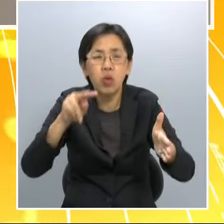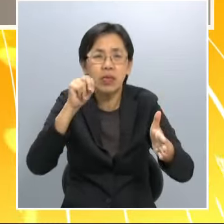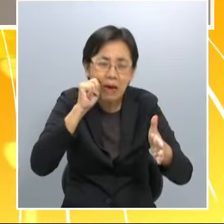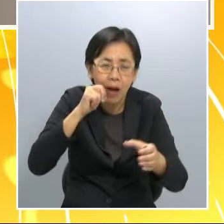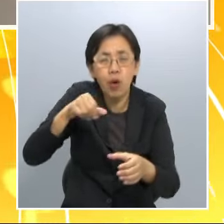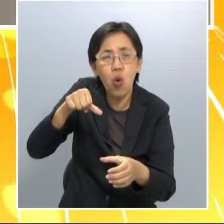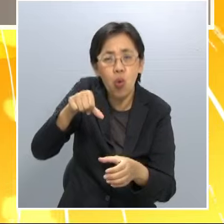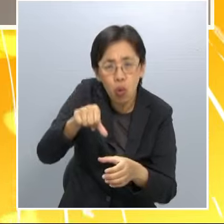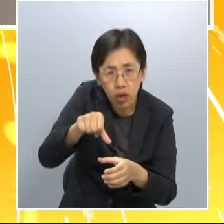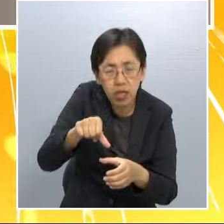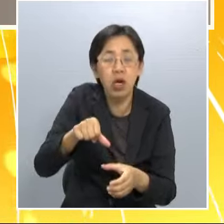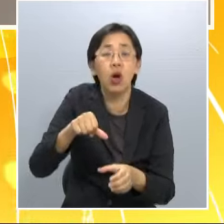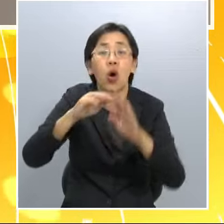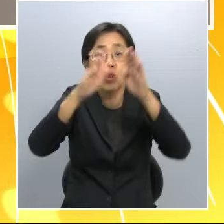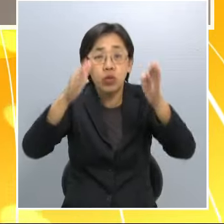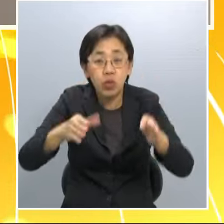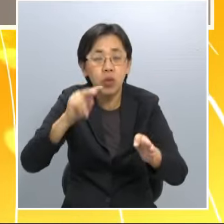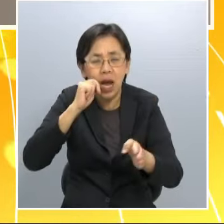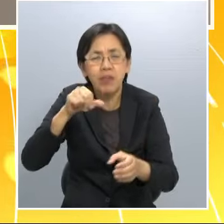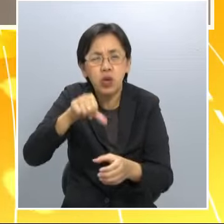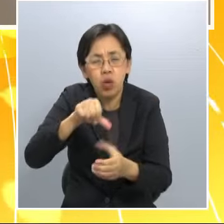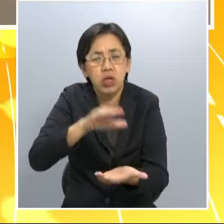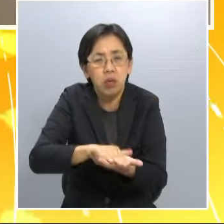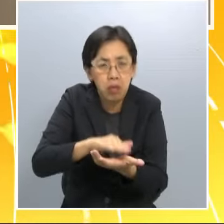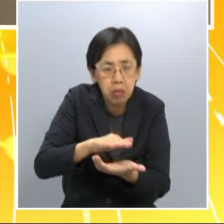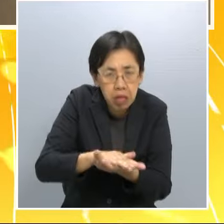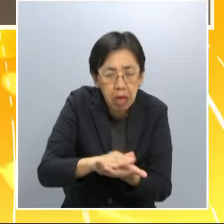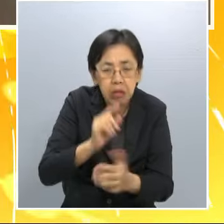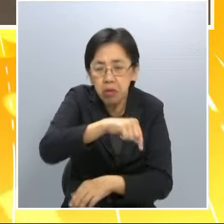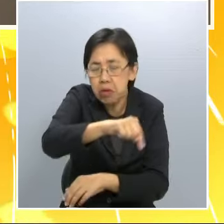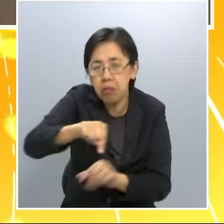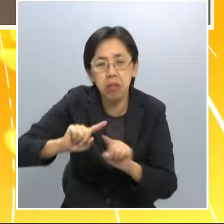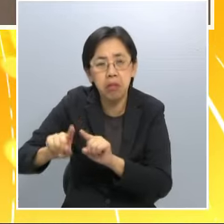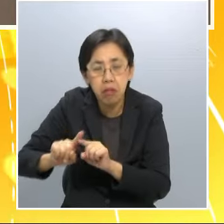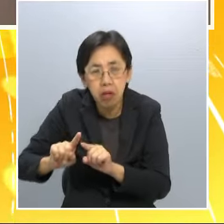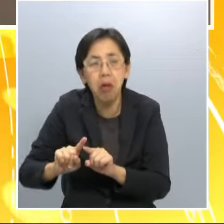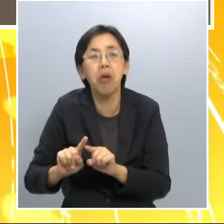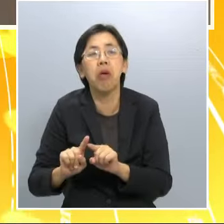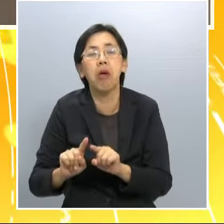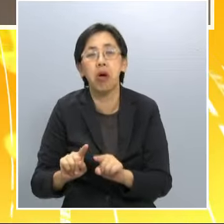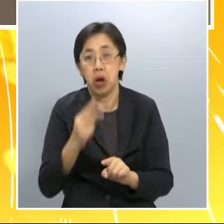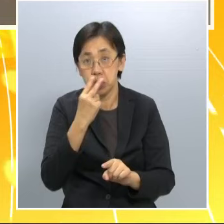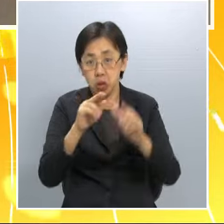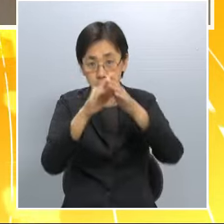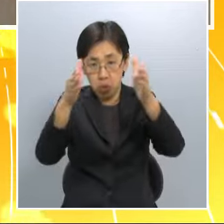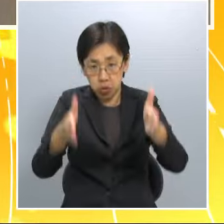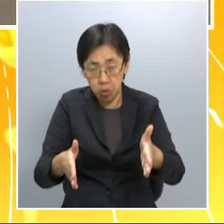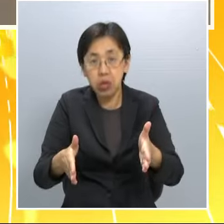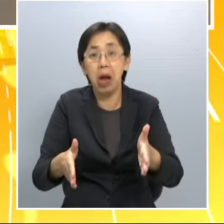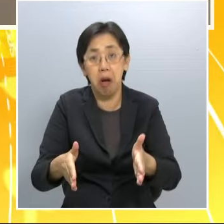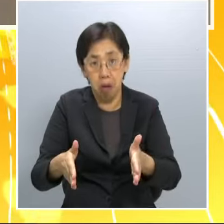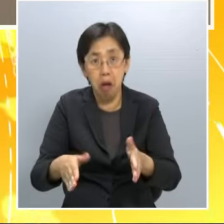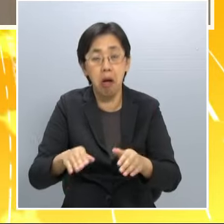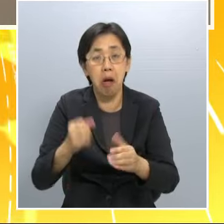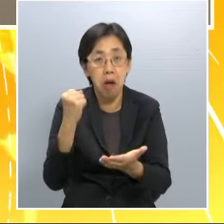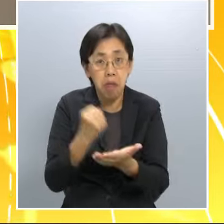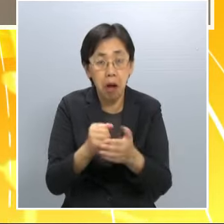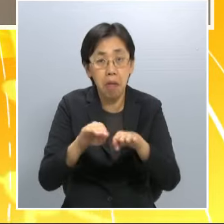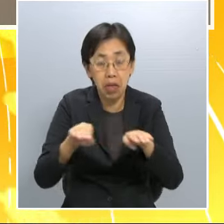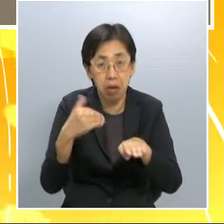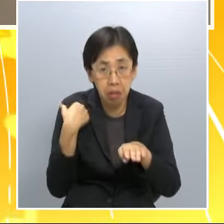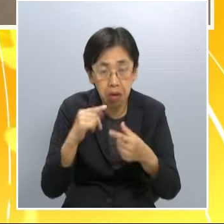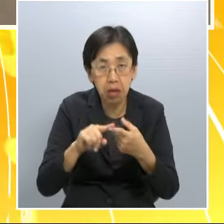ายโดยเฉพาะอยู่ในโรงเรียนตั้งแต่ข้อแรกของต้องได้มาตรฐานข้อที่2บำรุงรักษา